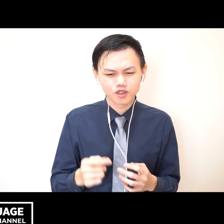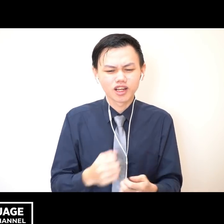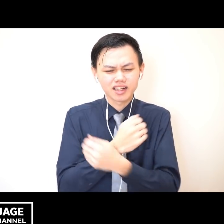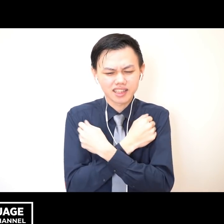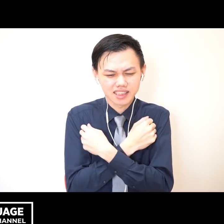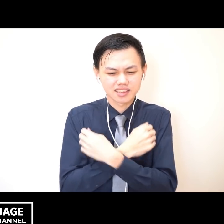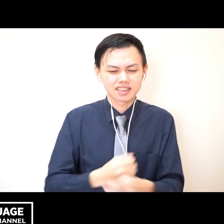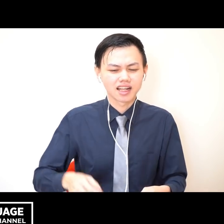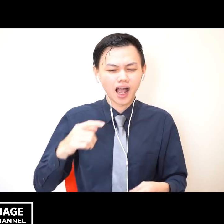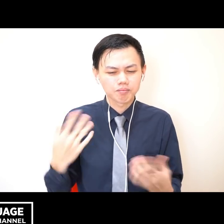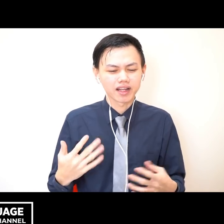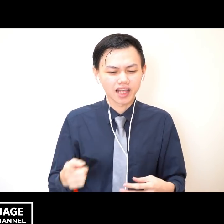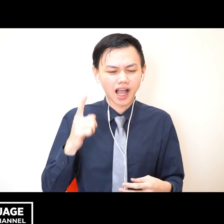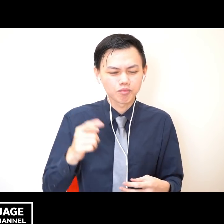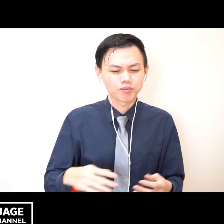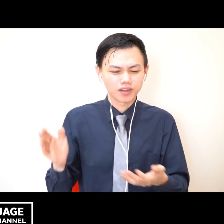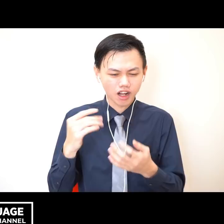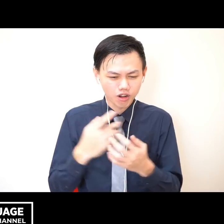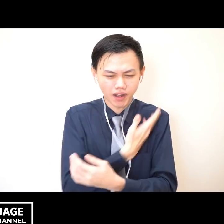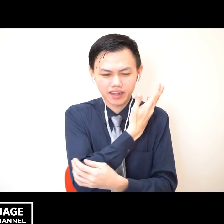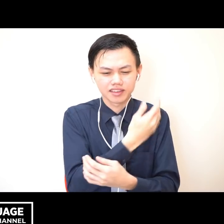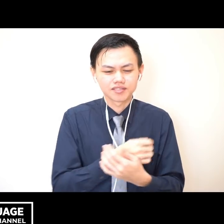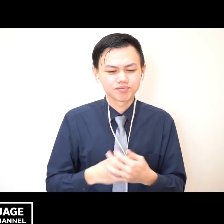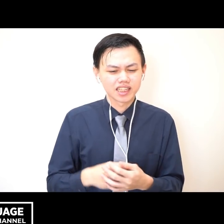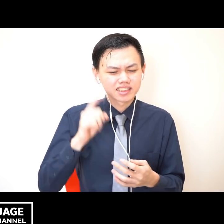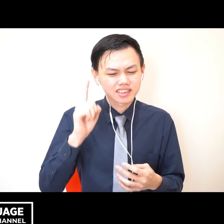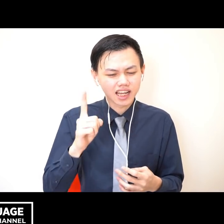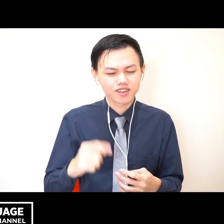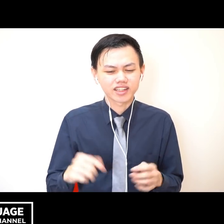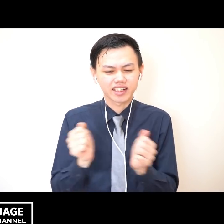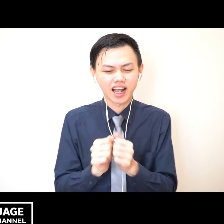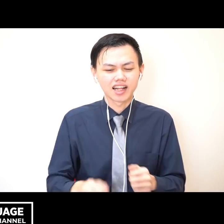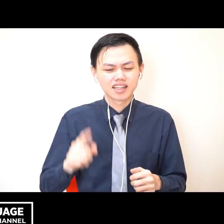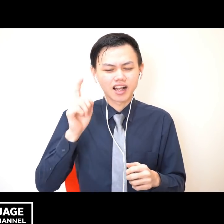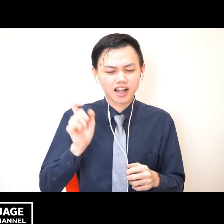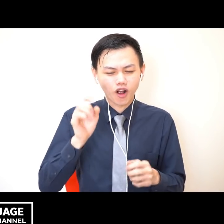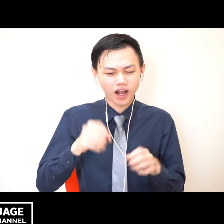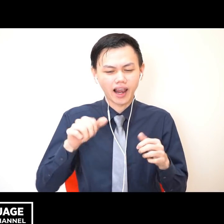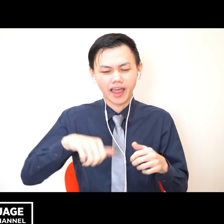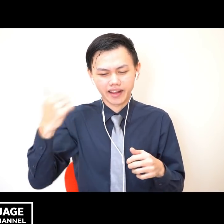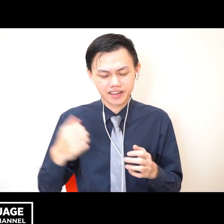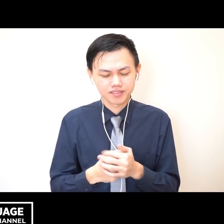menunjukkan kasih kepada orang-orang di sekeliling kita. And now more than ever,